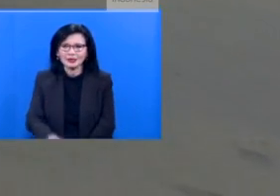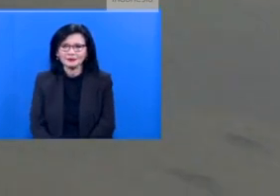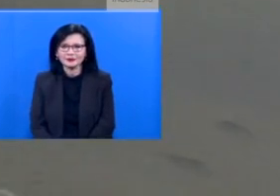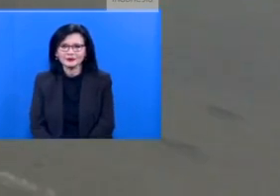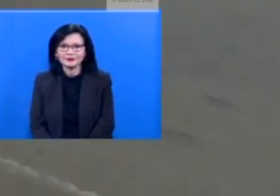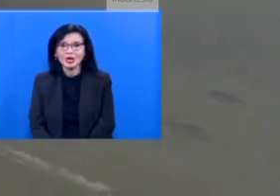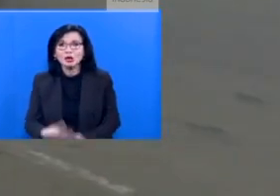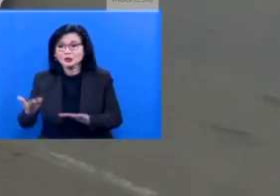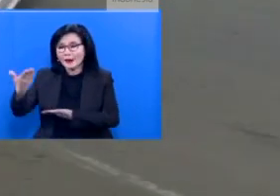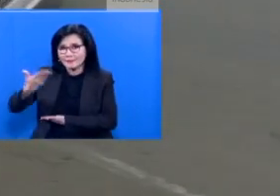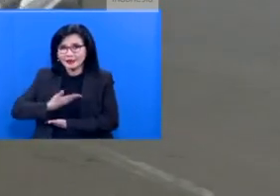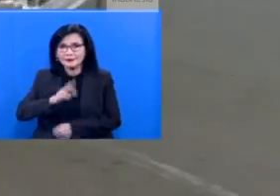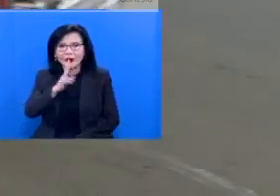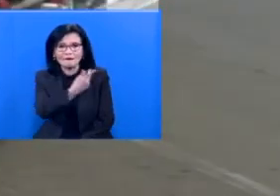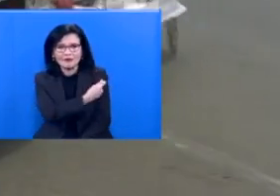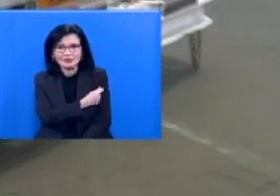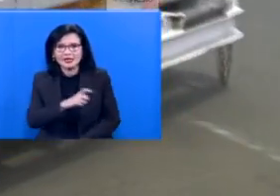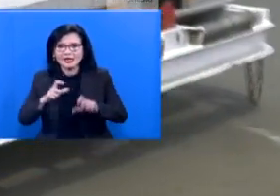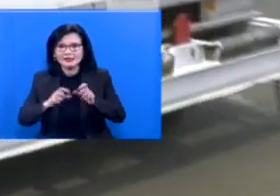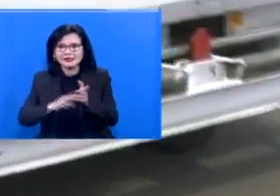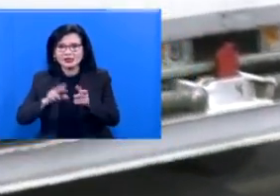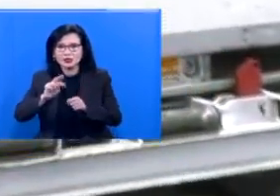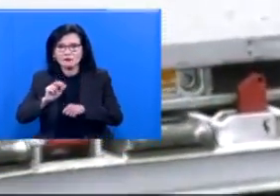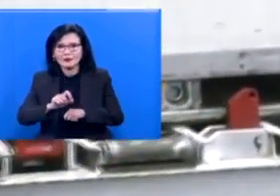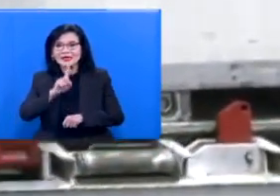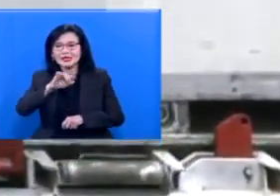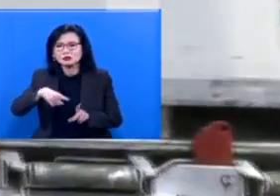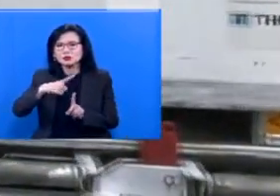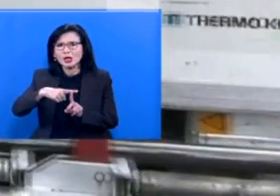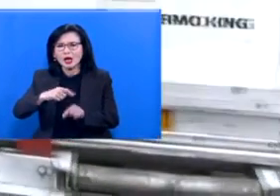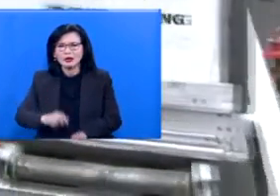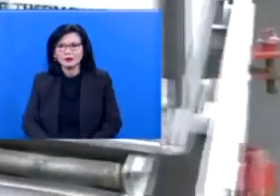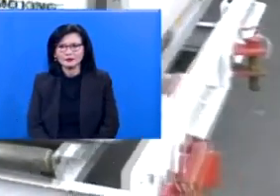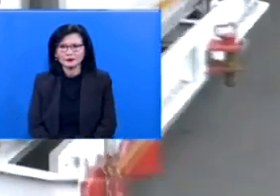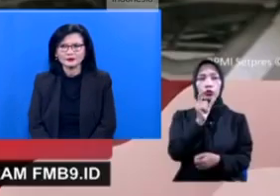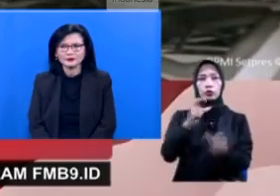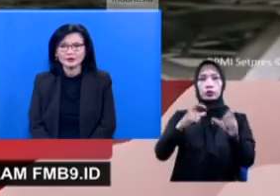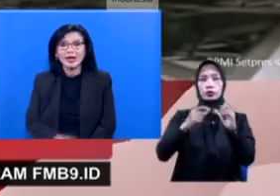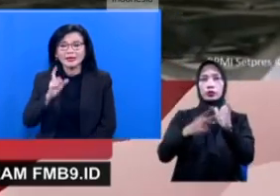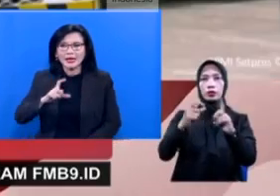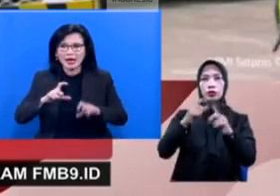pihaknya telah menerima vaksin dari Sinopharm sebanyak 1 juta dosis. Yang Sinopharm ini